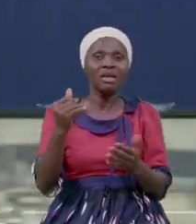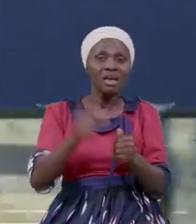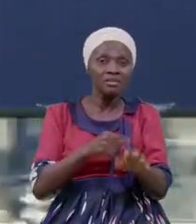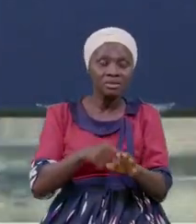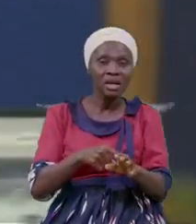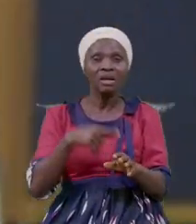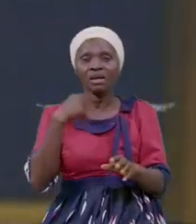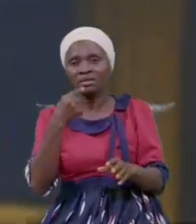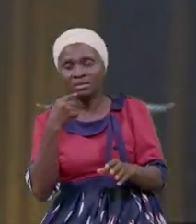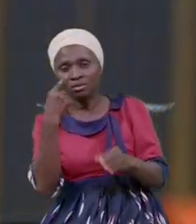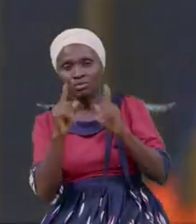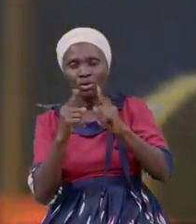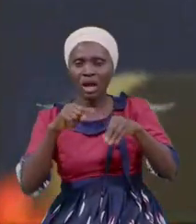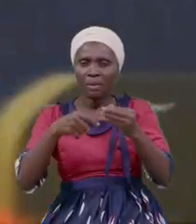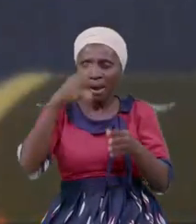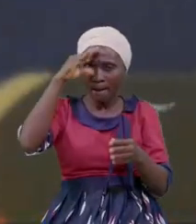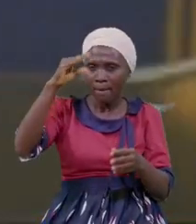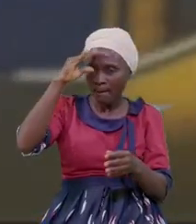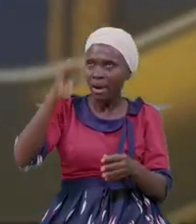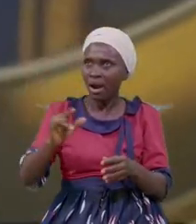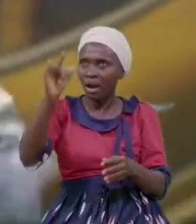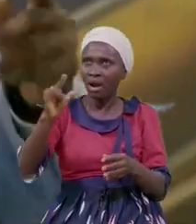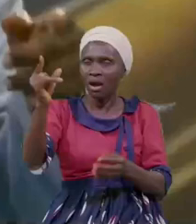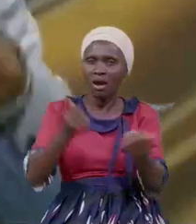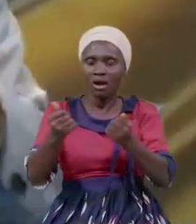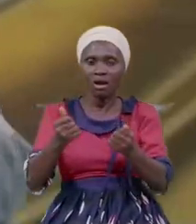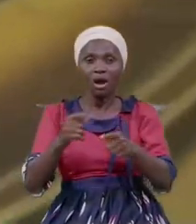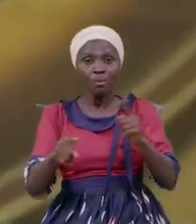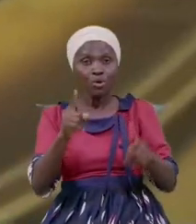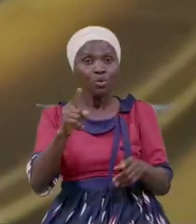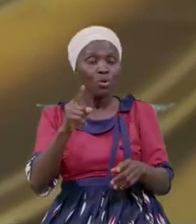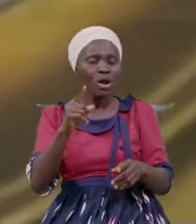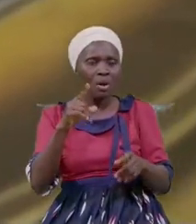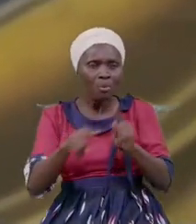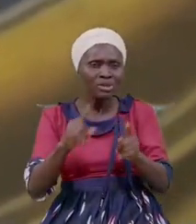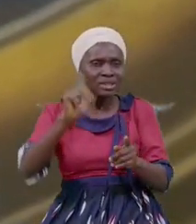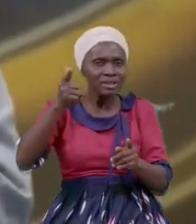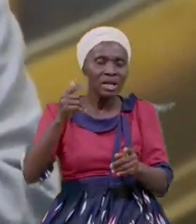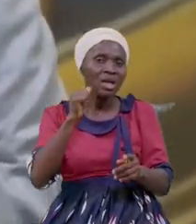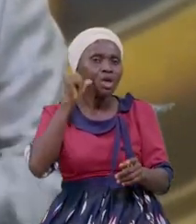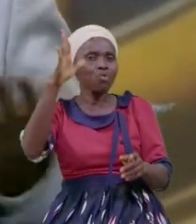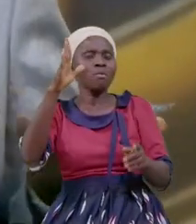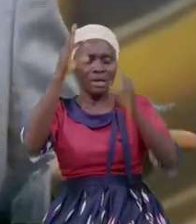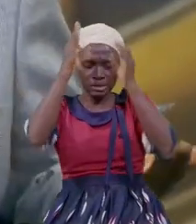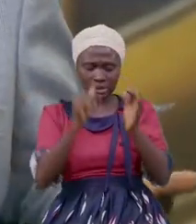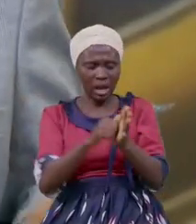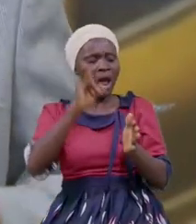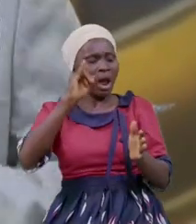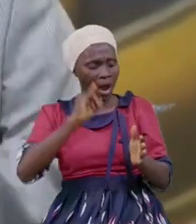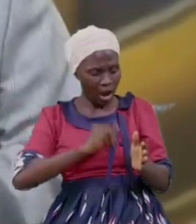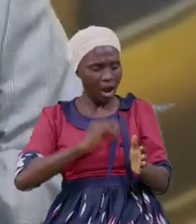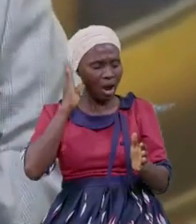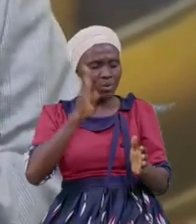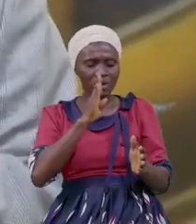maintenant une femme a dit je vais briser cette loi je serai pilote